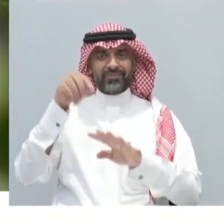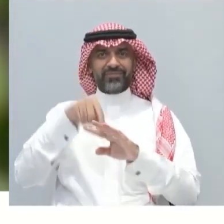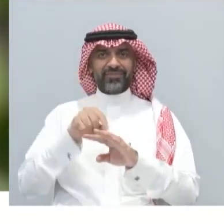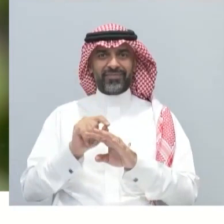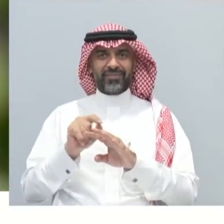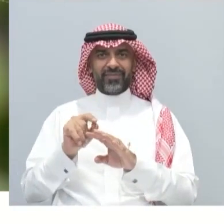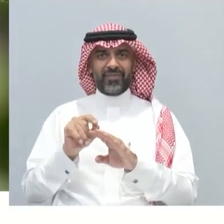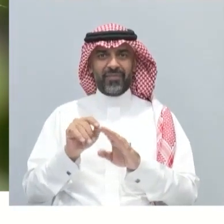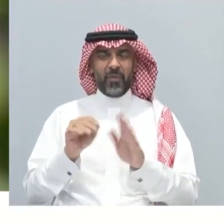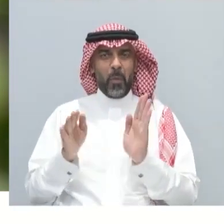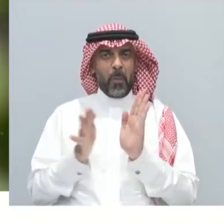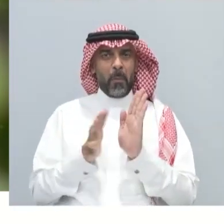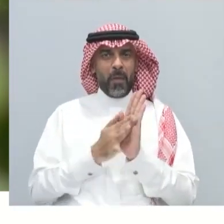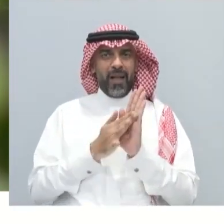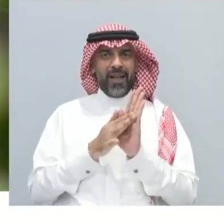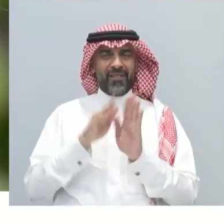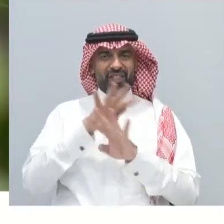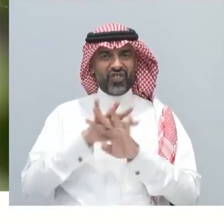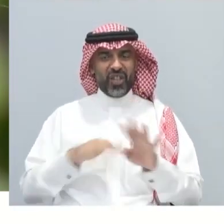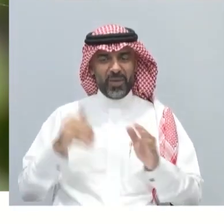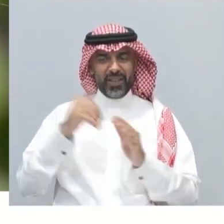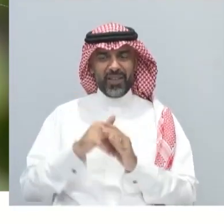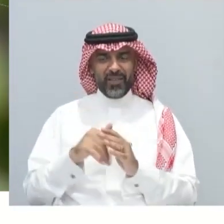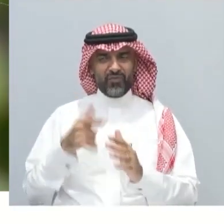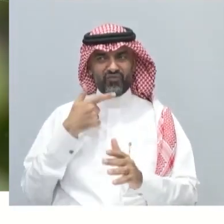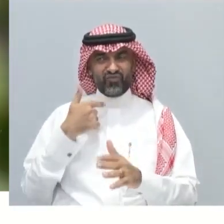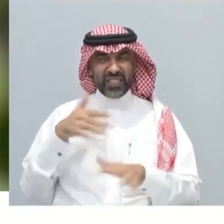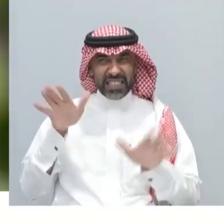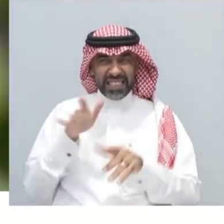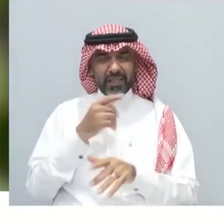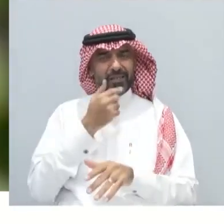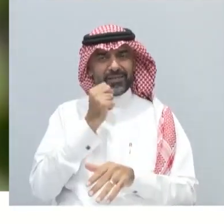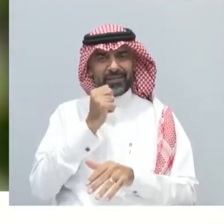الاخر عنكبوت ماذا يصطاد الحشره